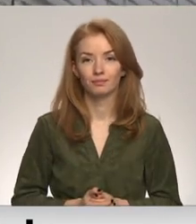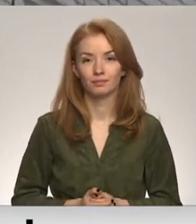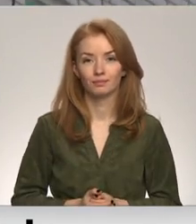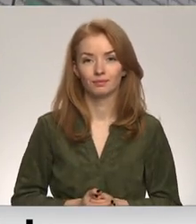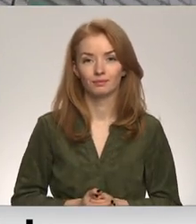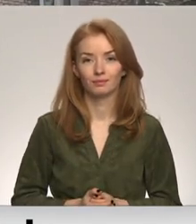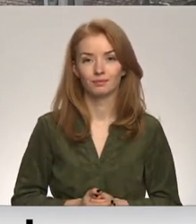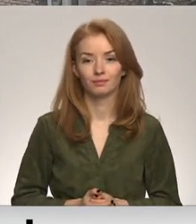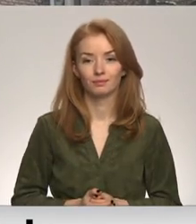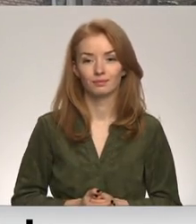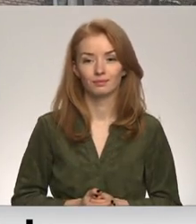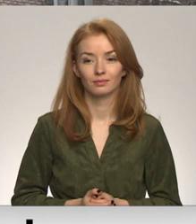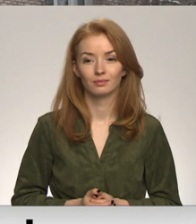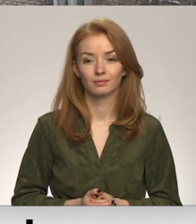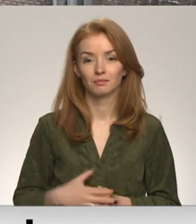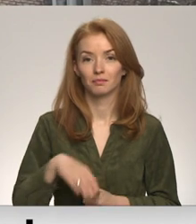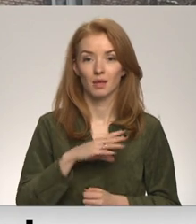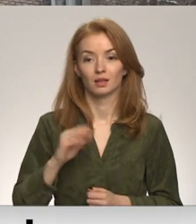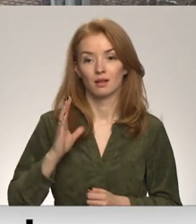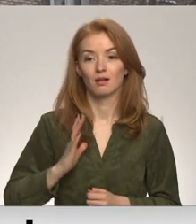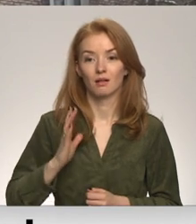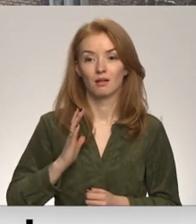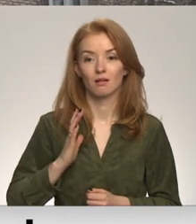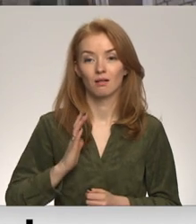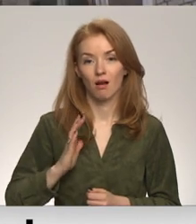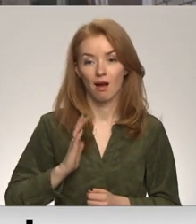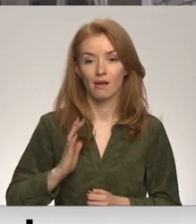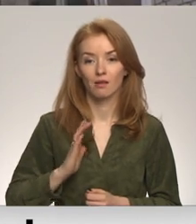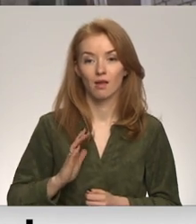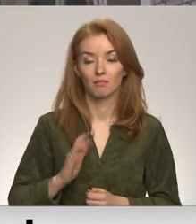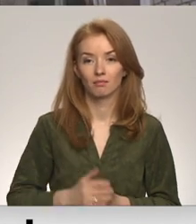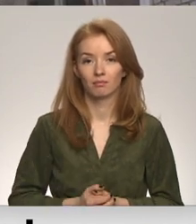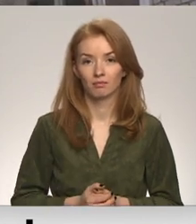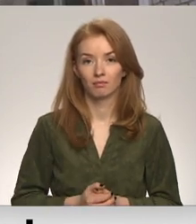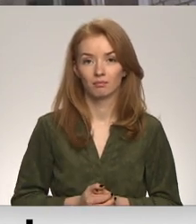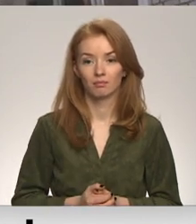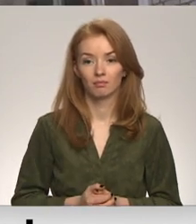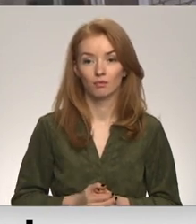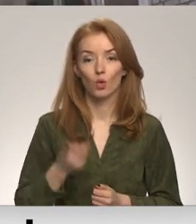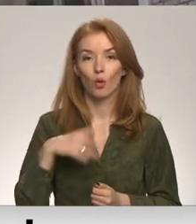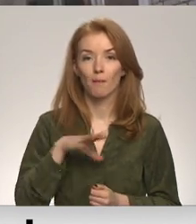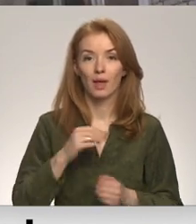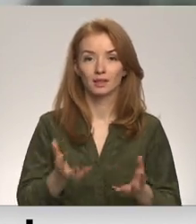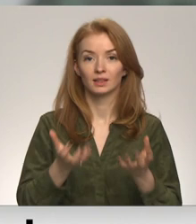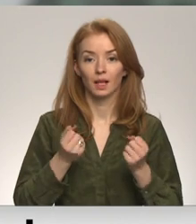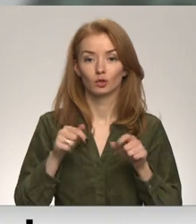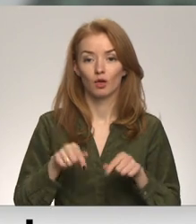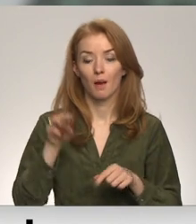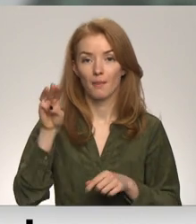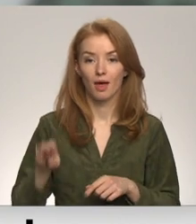dažādi. Mēs gaidām par savu māju, kas mēs saņemsim šajā